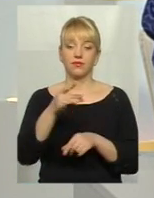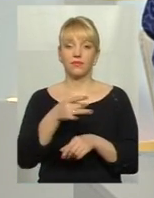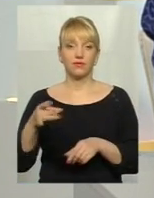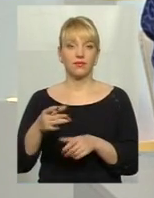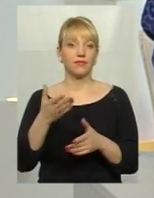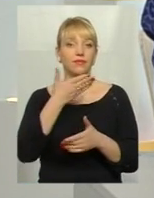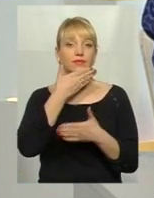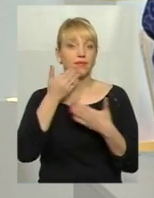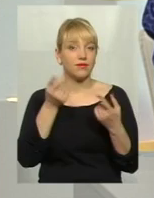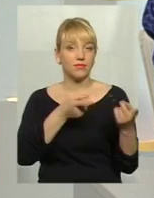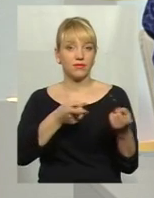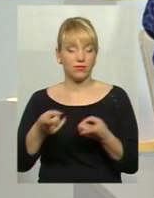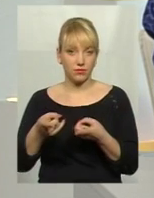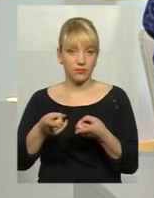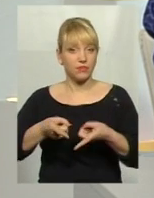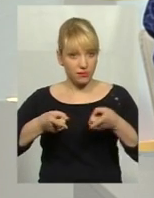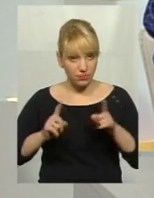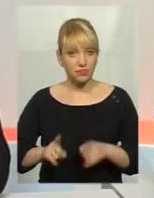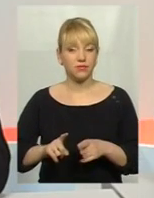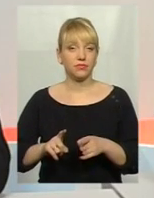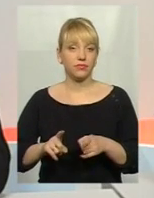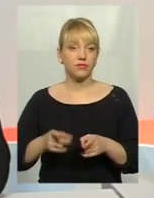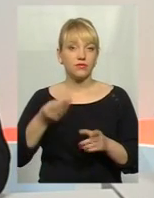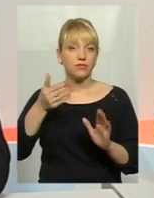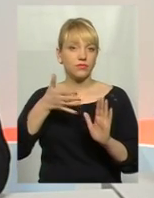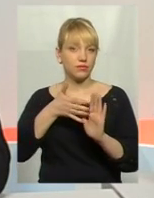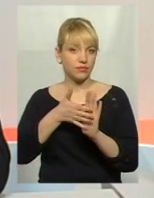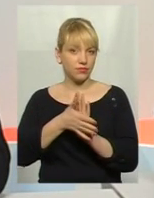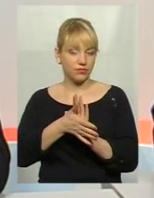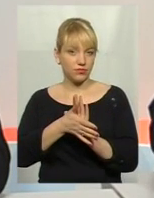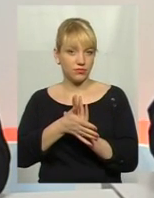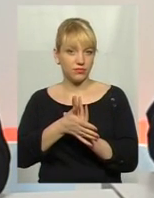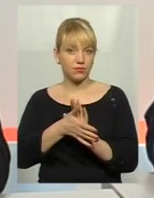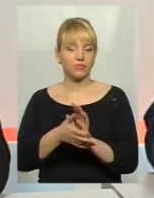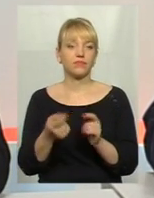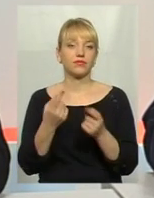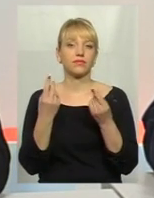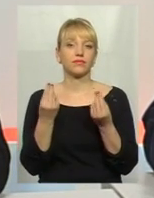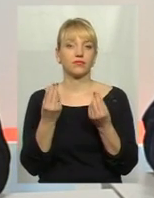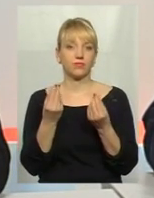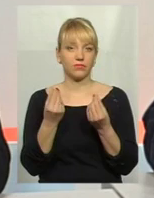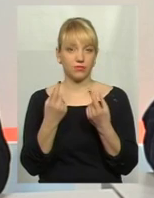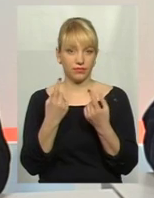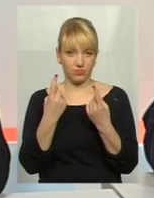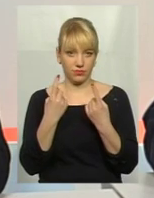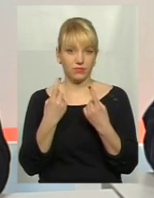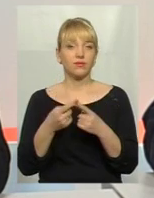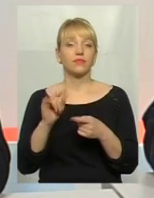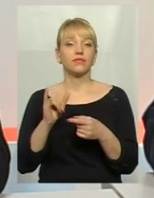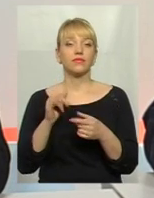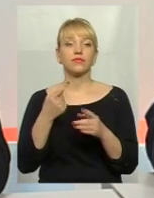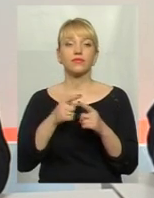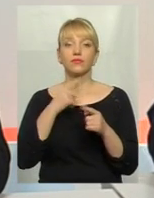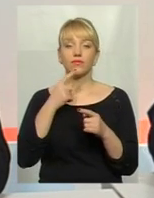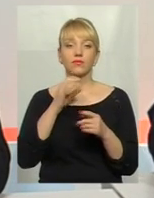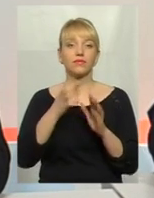не готовими насправді освоїти такий величезний ресурс. І це сказалось не в першу чергу на